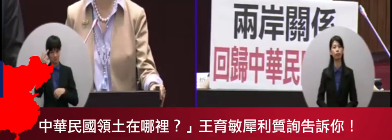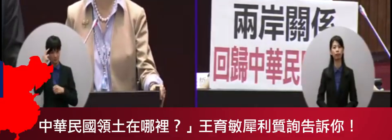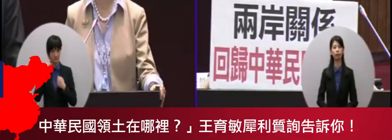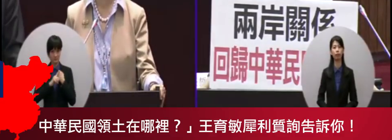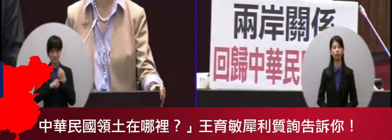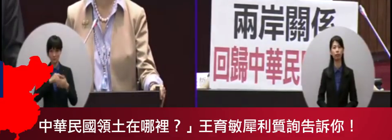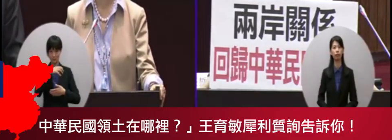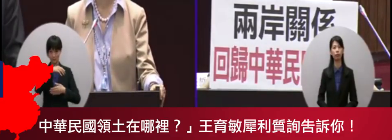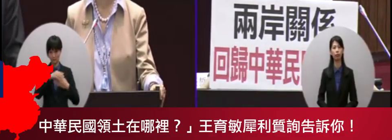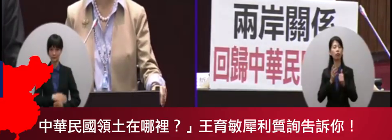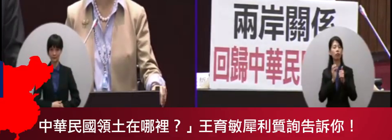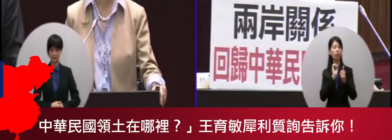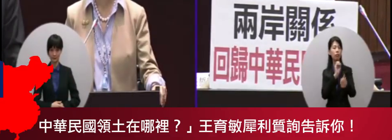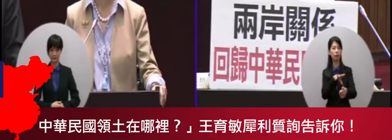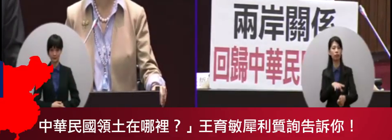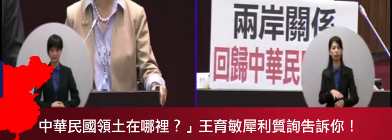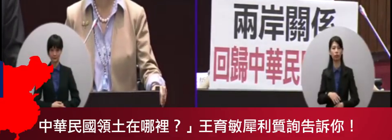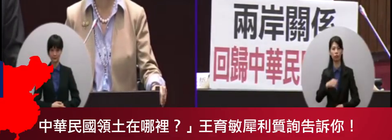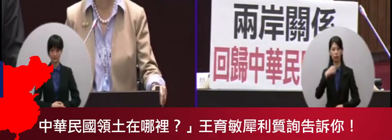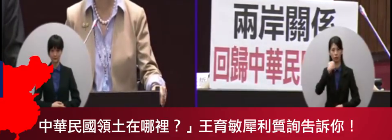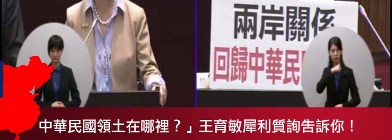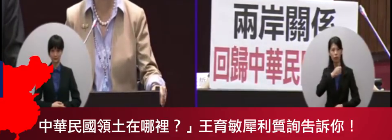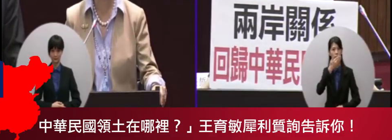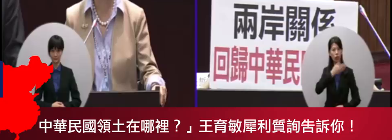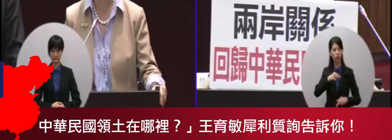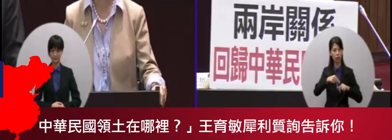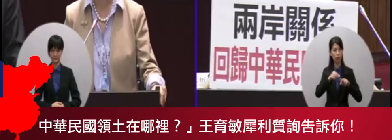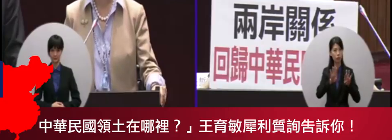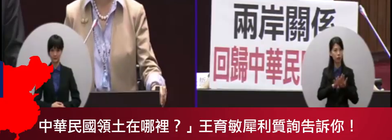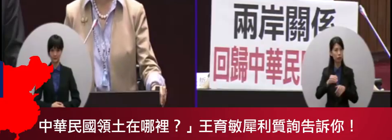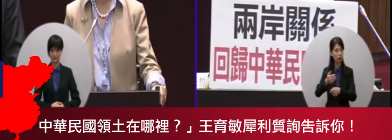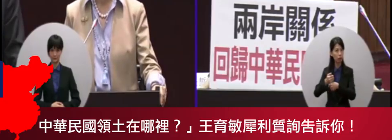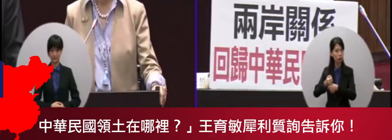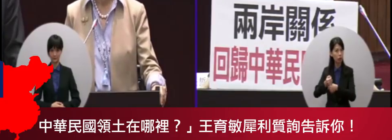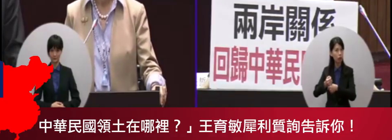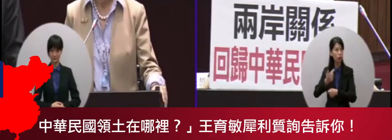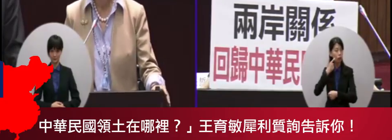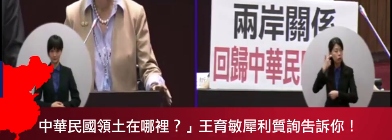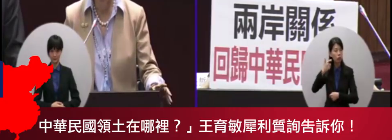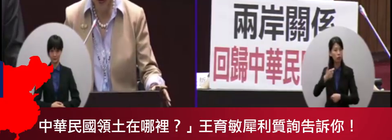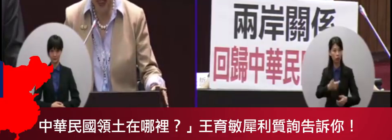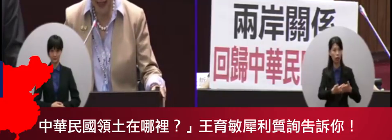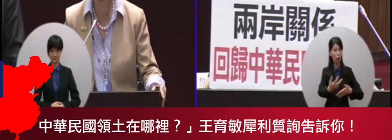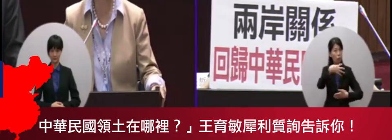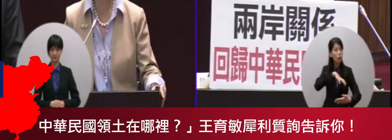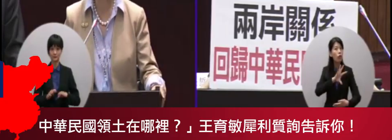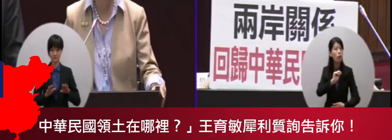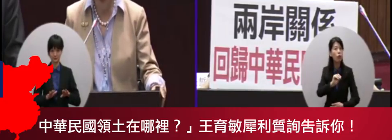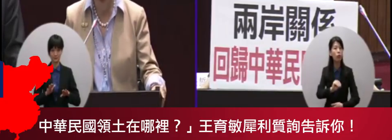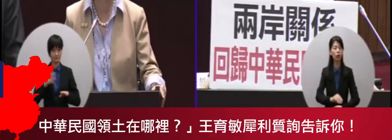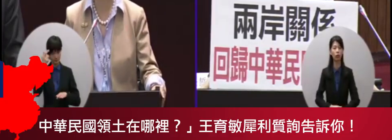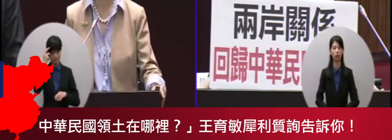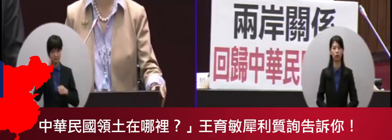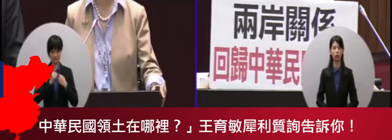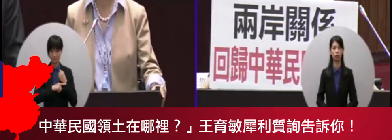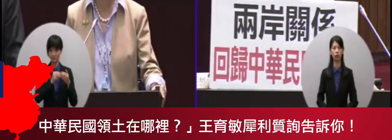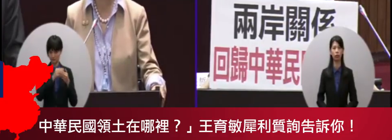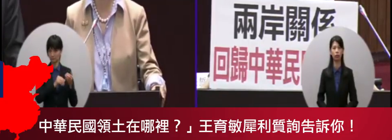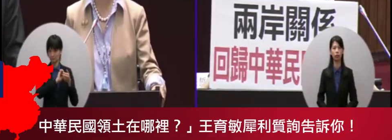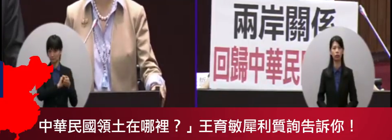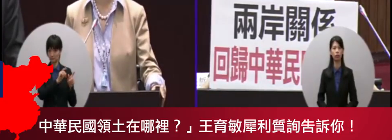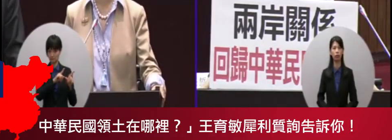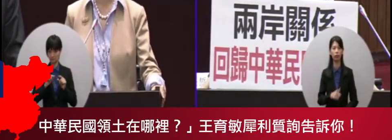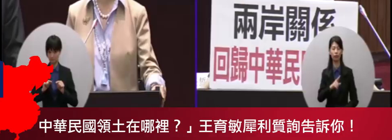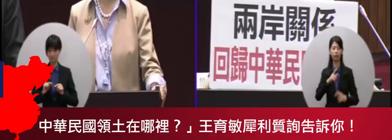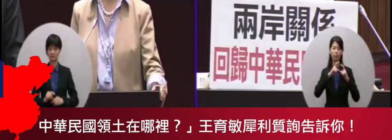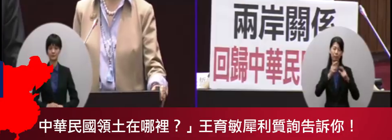所规定的。 只有台澎金马，还是要加上大陆？ 就是按照宪法的规定来。 连